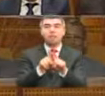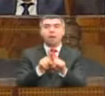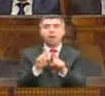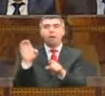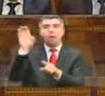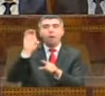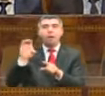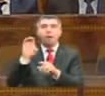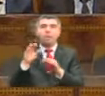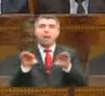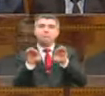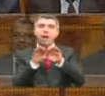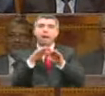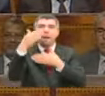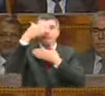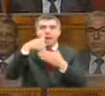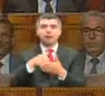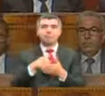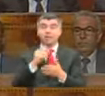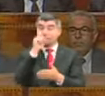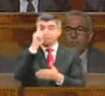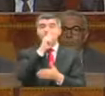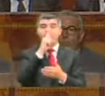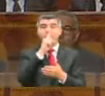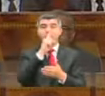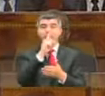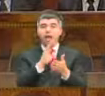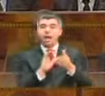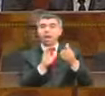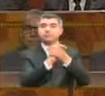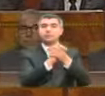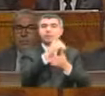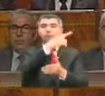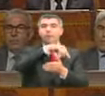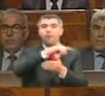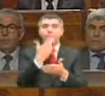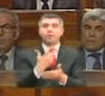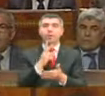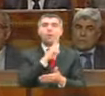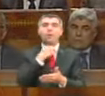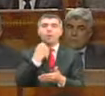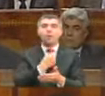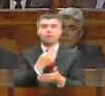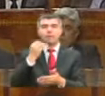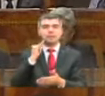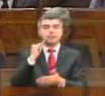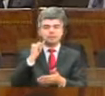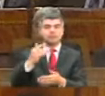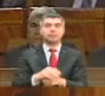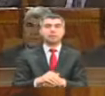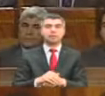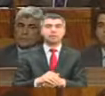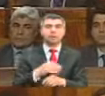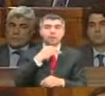الصاعدة. وتتعهد الحكومة بمختلف مكوناتها بالحرص على